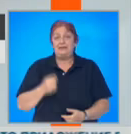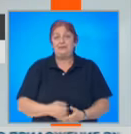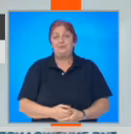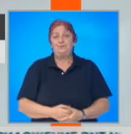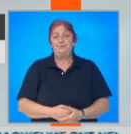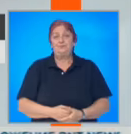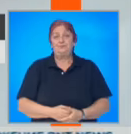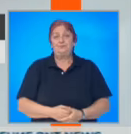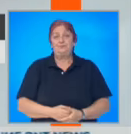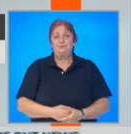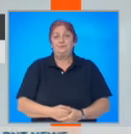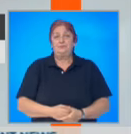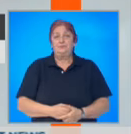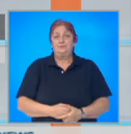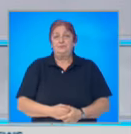000.